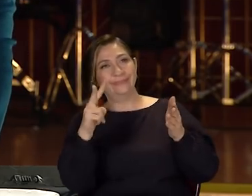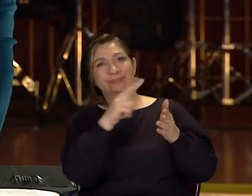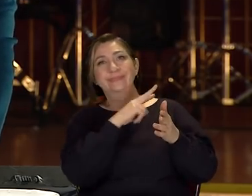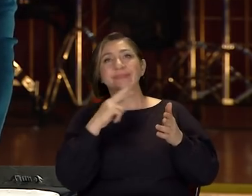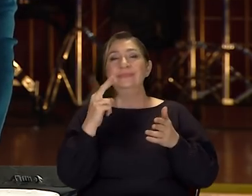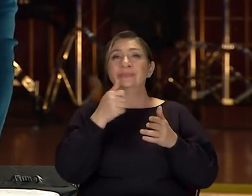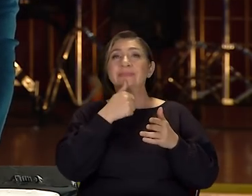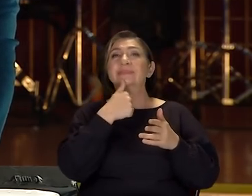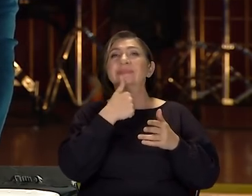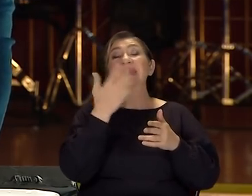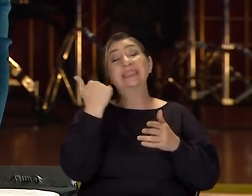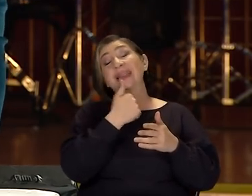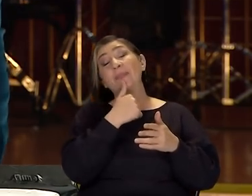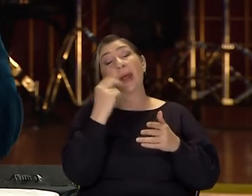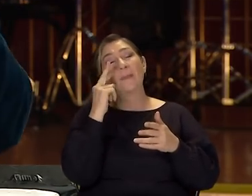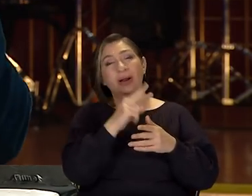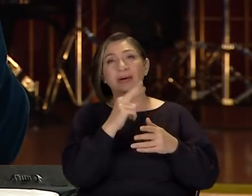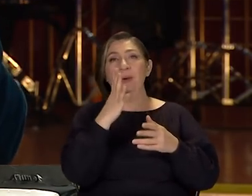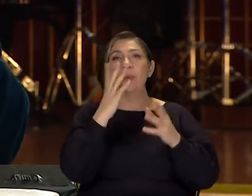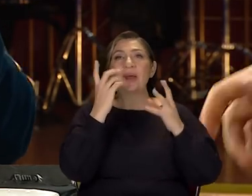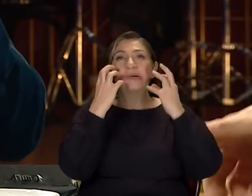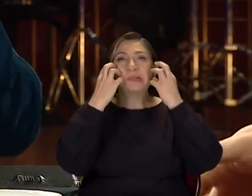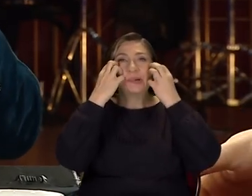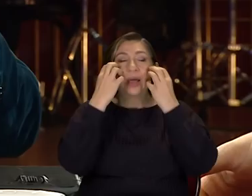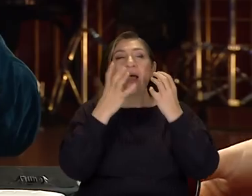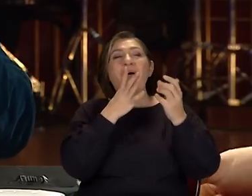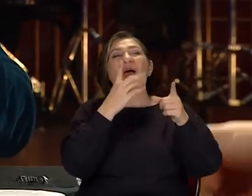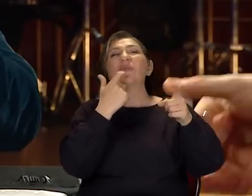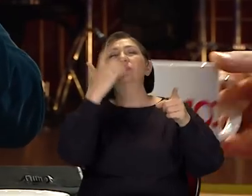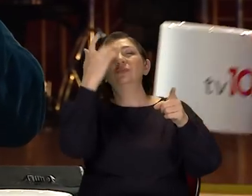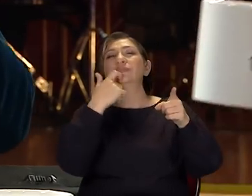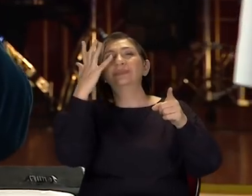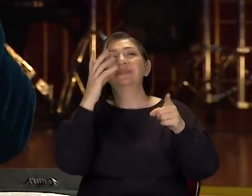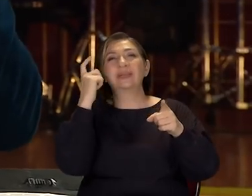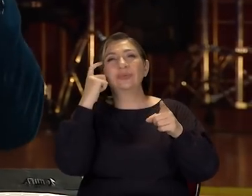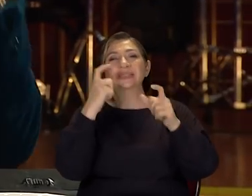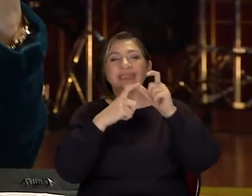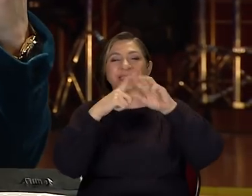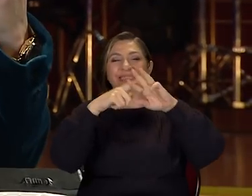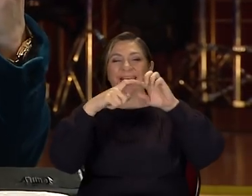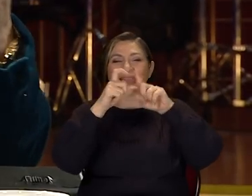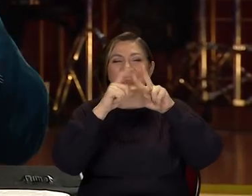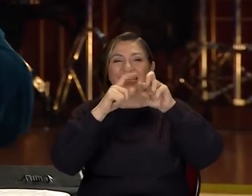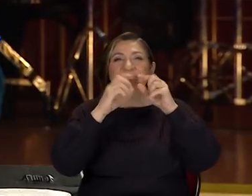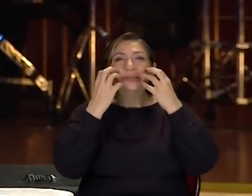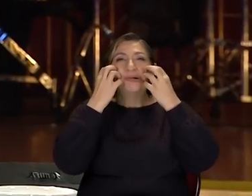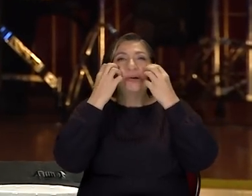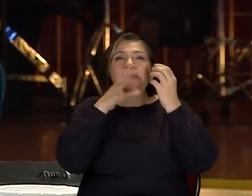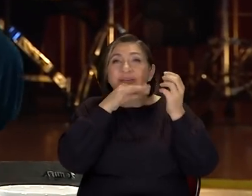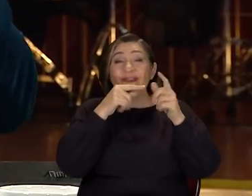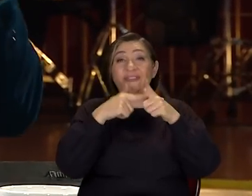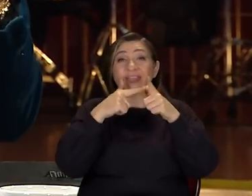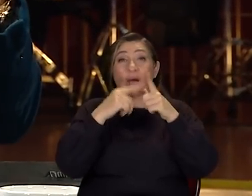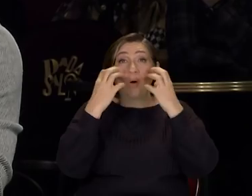yapmayalım da eski adamlara bak. Mesela herkesin bir buruşukluğu var, o buruşukluktan tanıyoruz. Mesela Serdar buruş buruş bir adam. Fettah